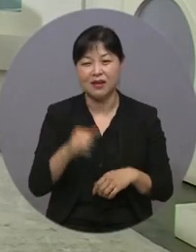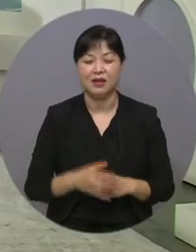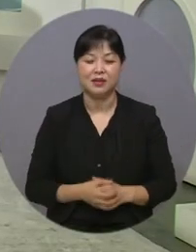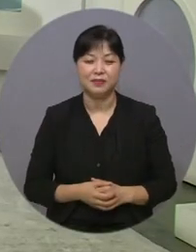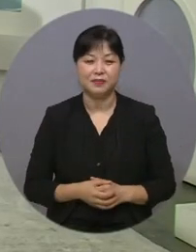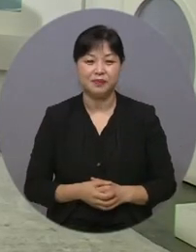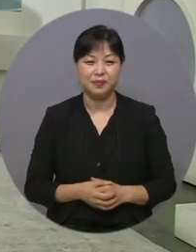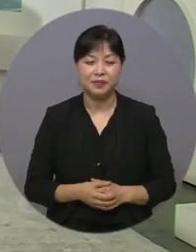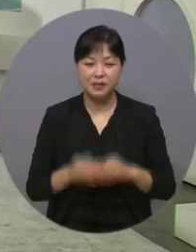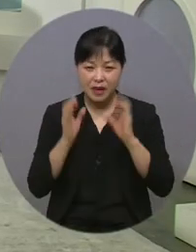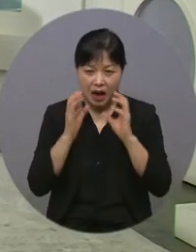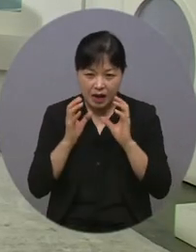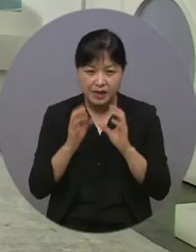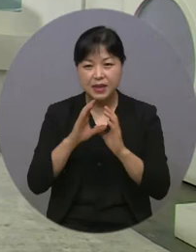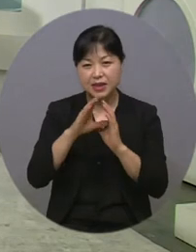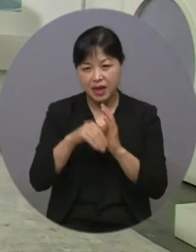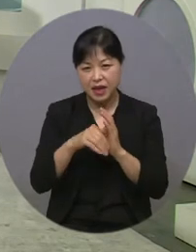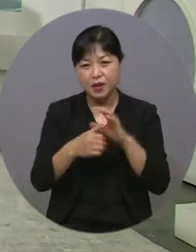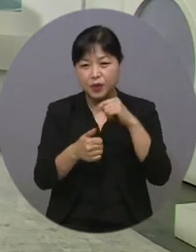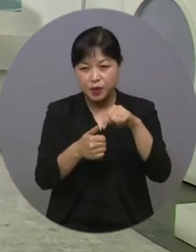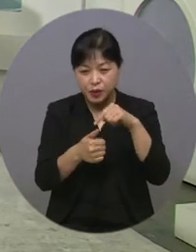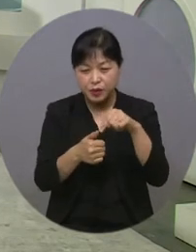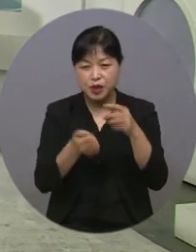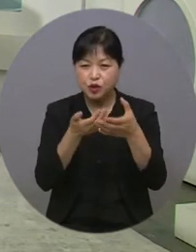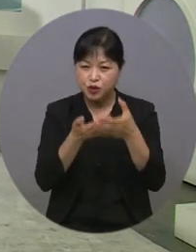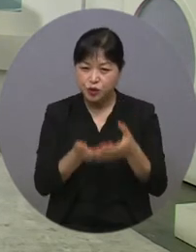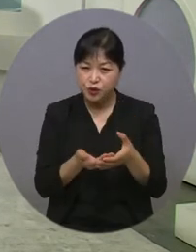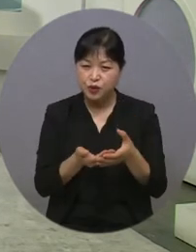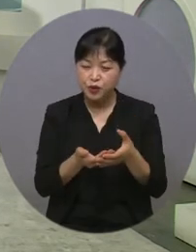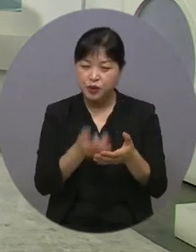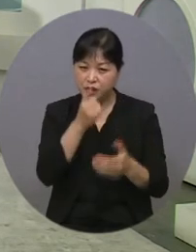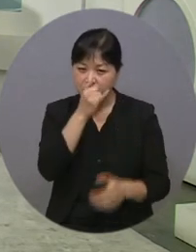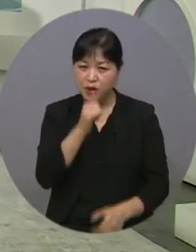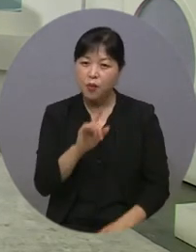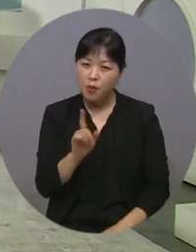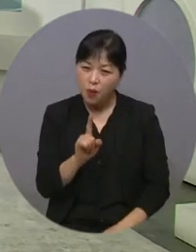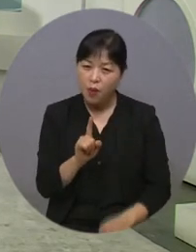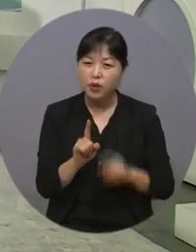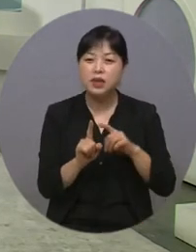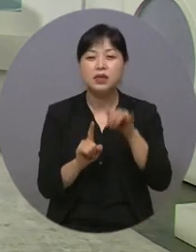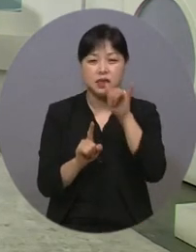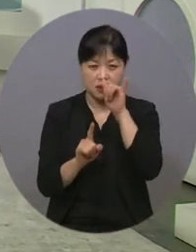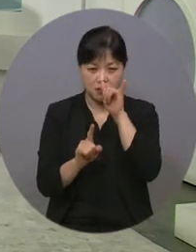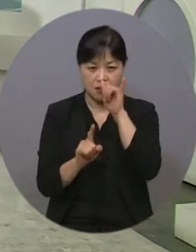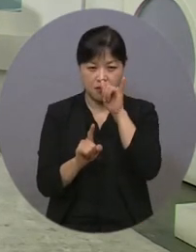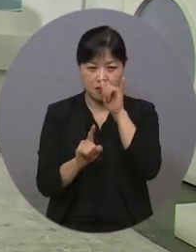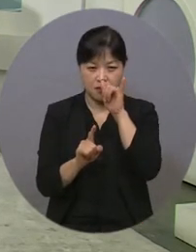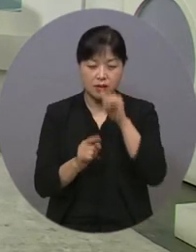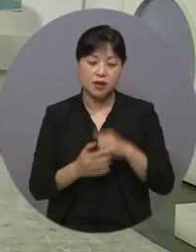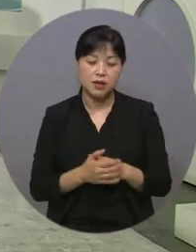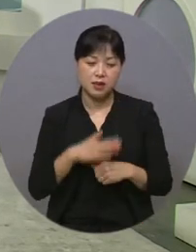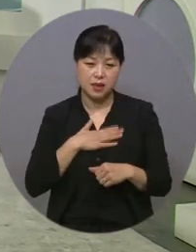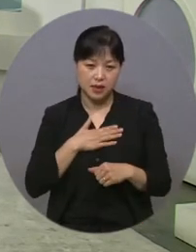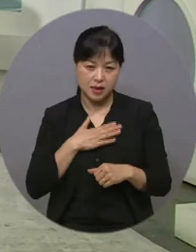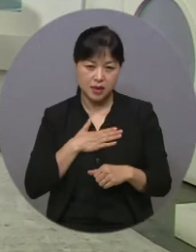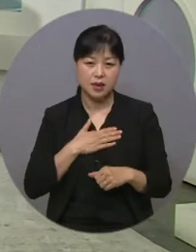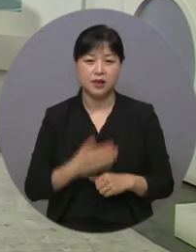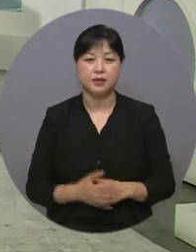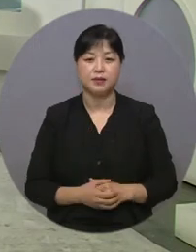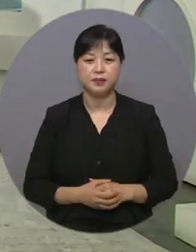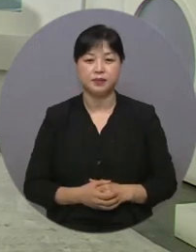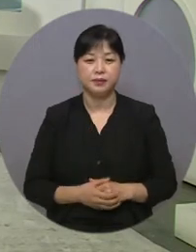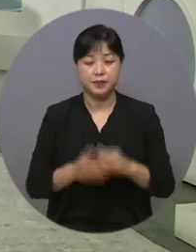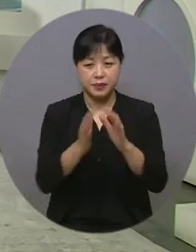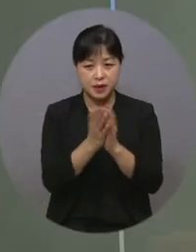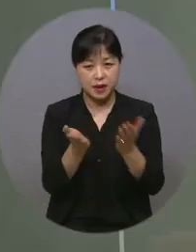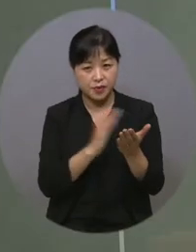가장 저는 중요한 것이 뭐가 있을 것 같다. 그런데 마침 이렇게 서적을